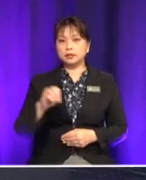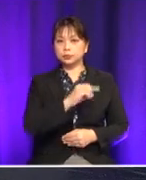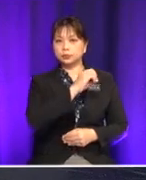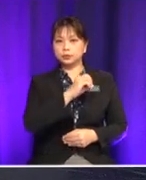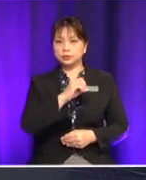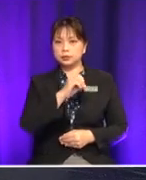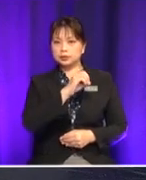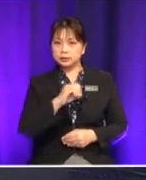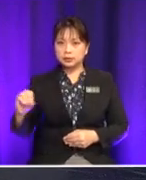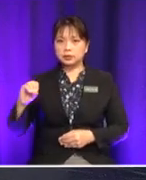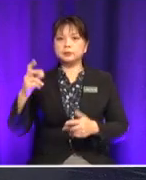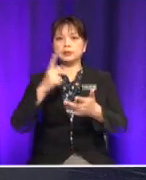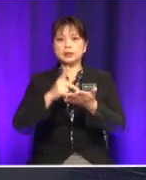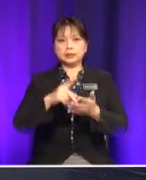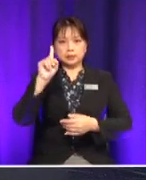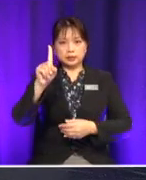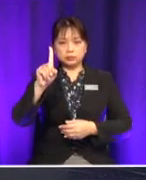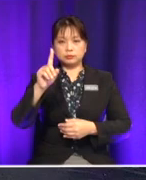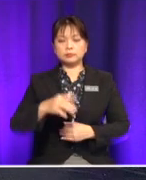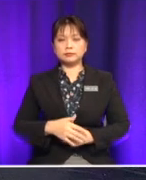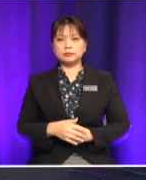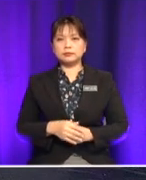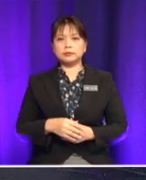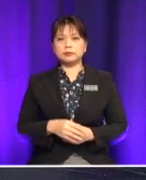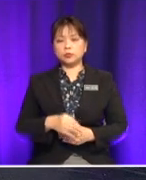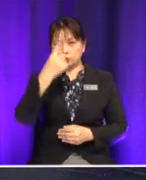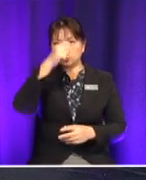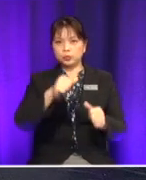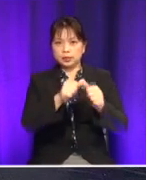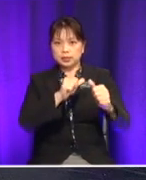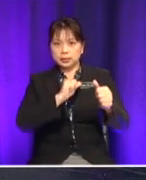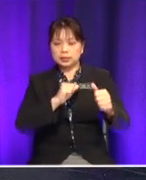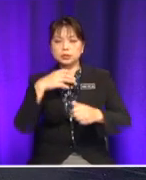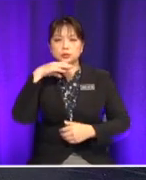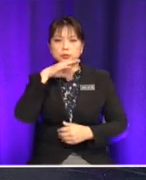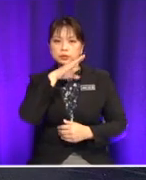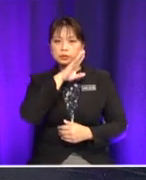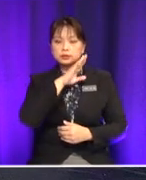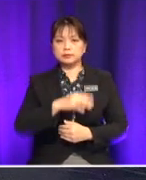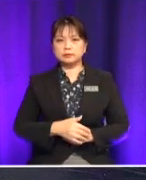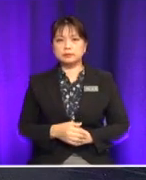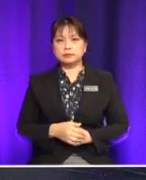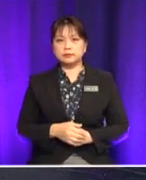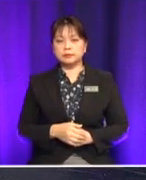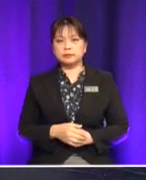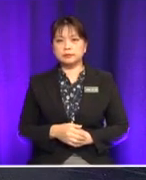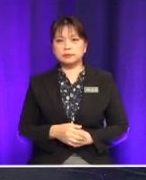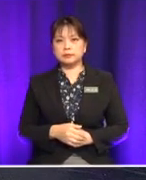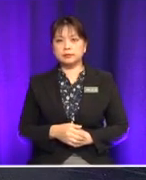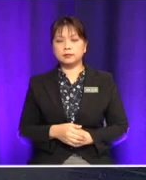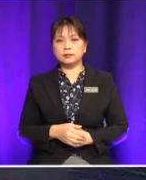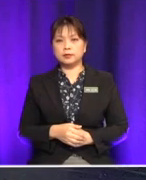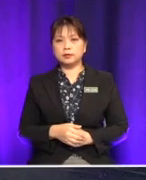ah kemudian kita naelakan kecualian rumah hati maksudnya Janganlah saya lepas aku